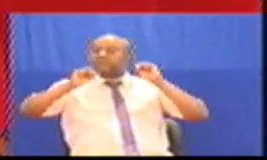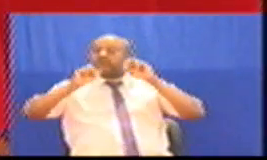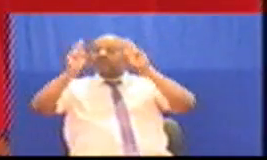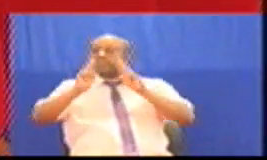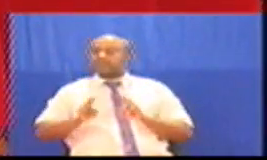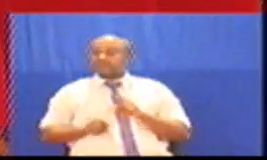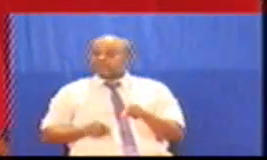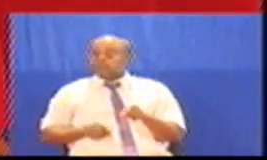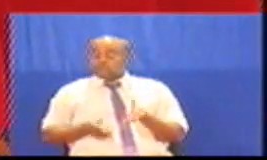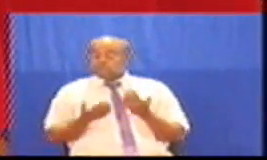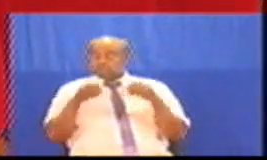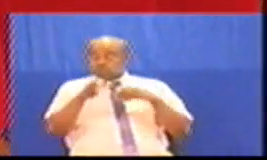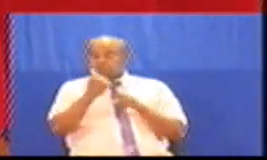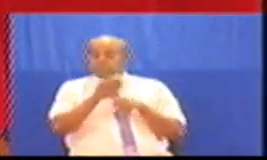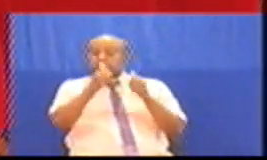kazi ambayo wanaifanya.